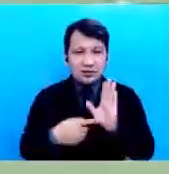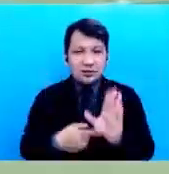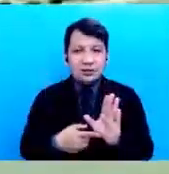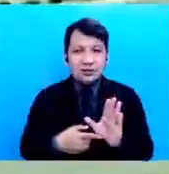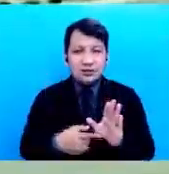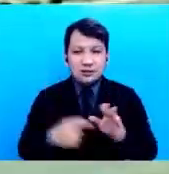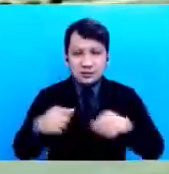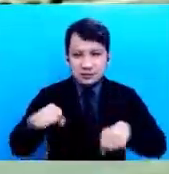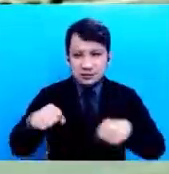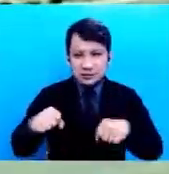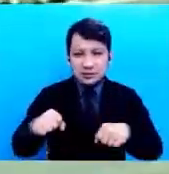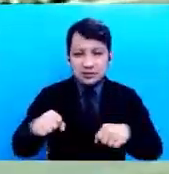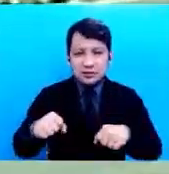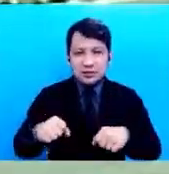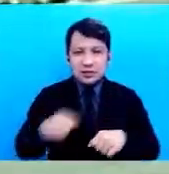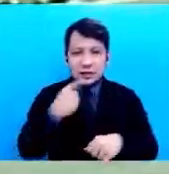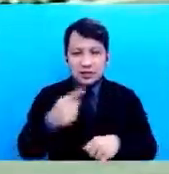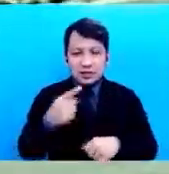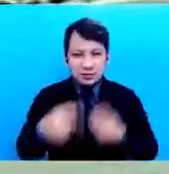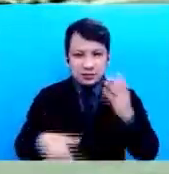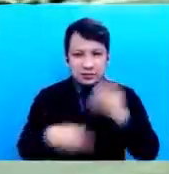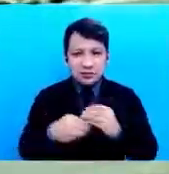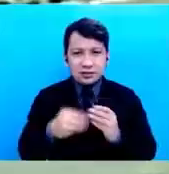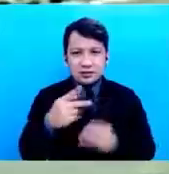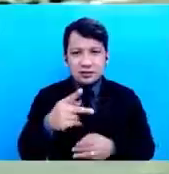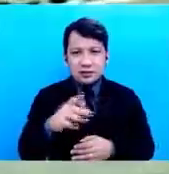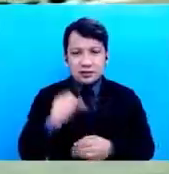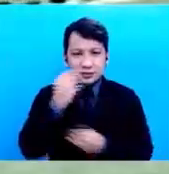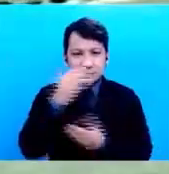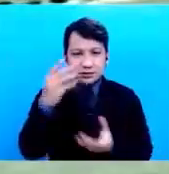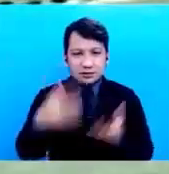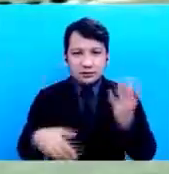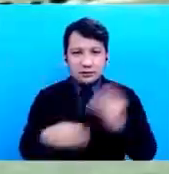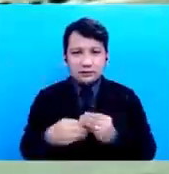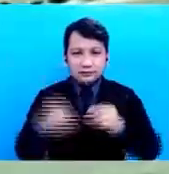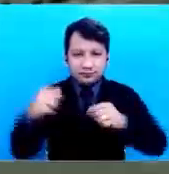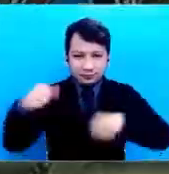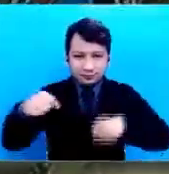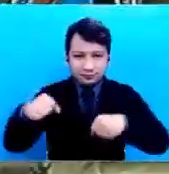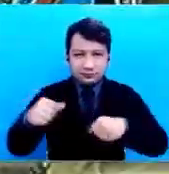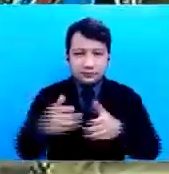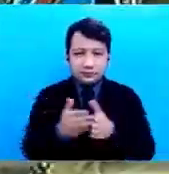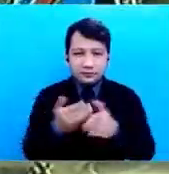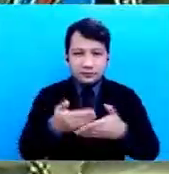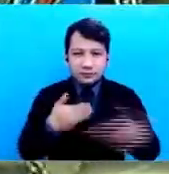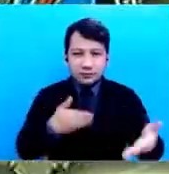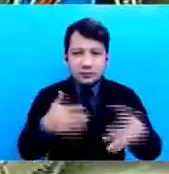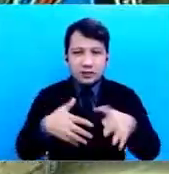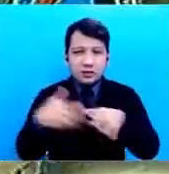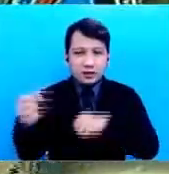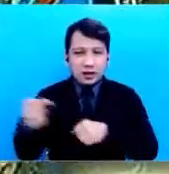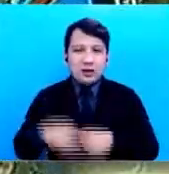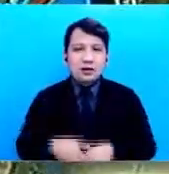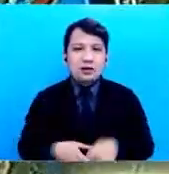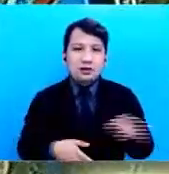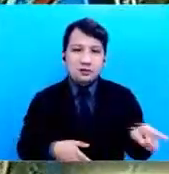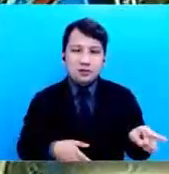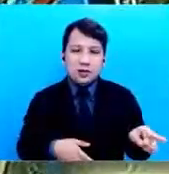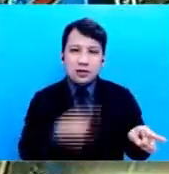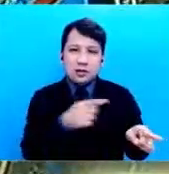Caones. Sumunod naman si Caones at inilipat ang kanyang tricycle bago umalis. Pero minasama pala niya